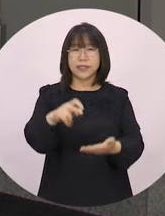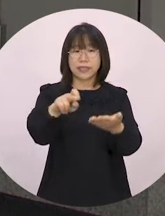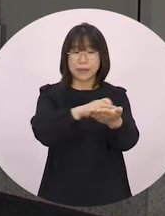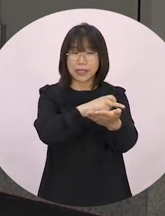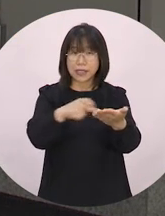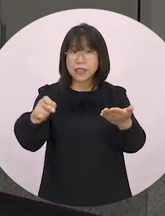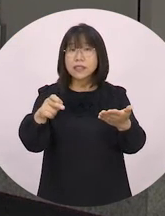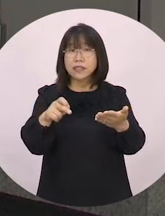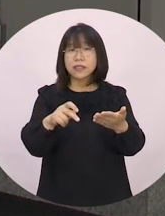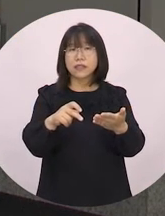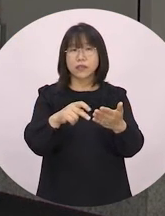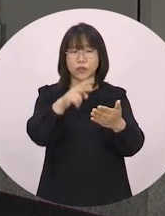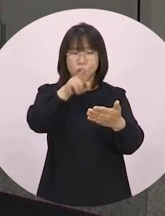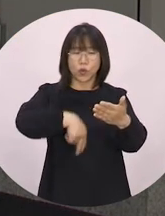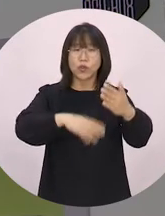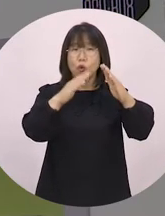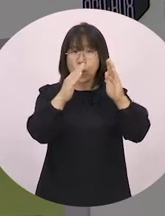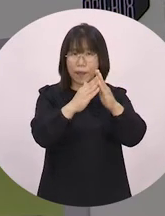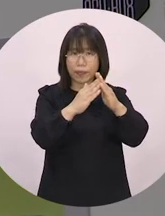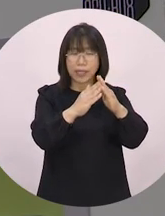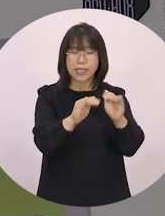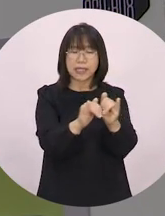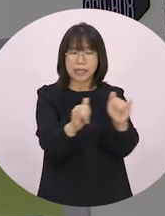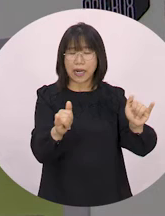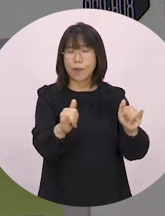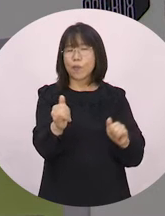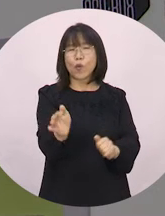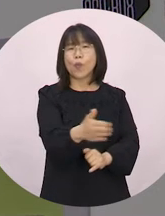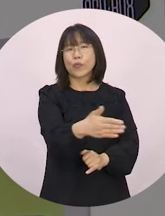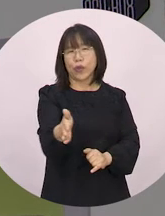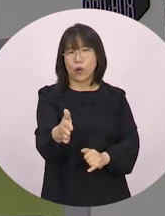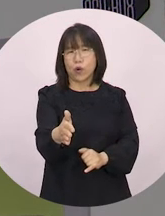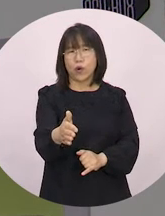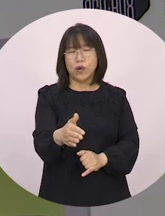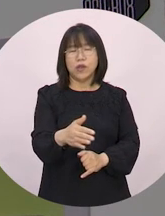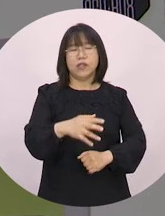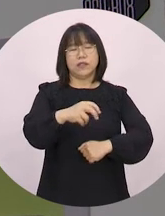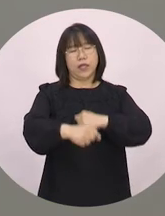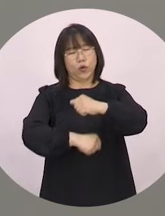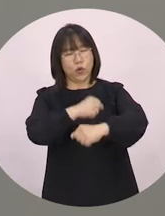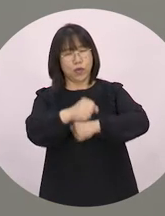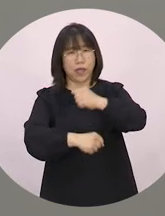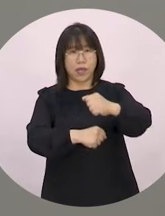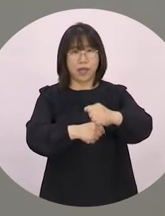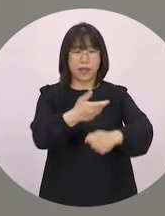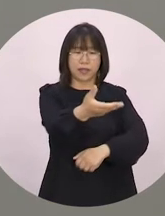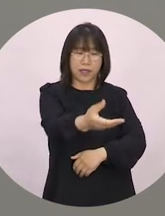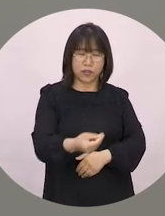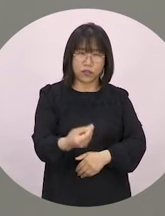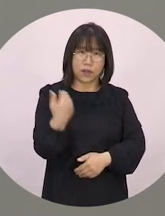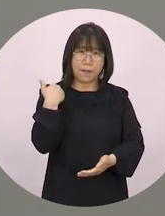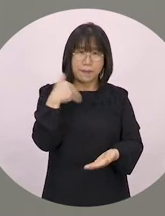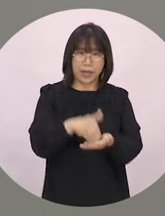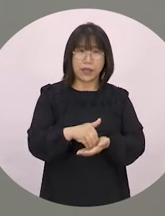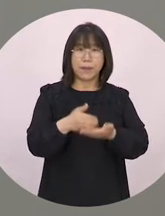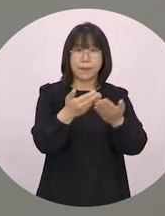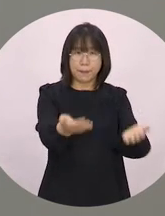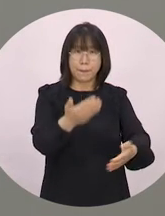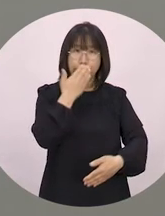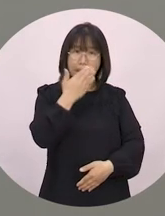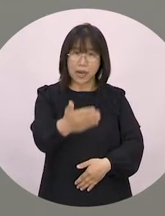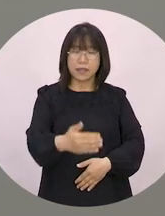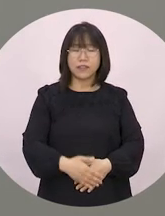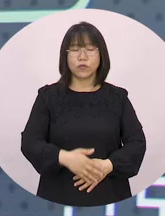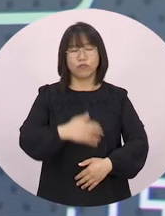스마트 도서관은 무인 자동화 기기에 도서를 비치해 이용자가 자유롭게 직접 대출 반납할 수 있는